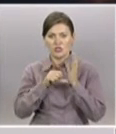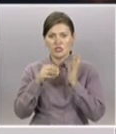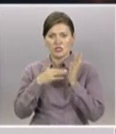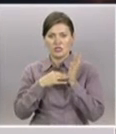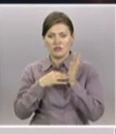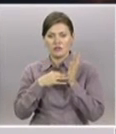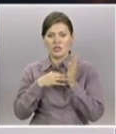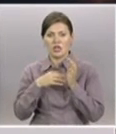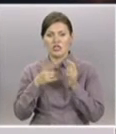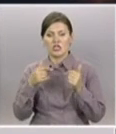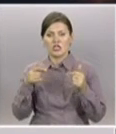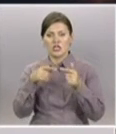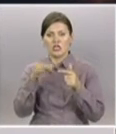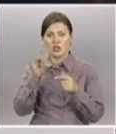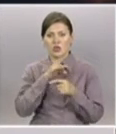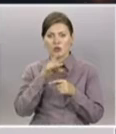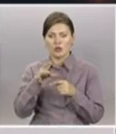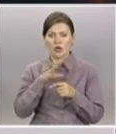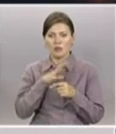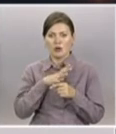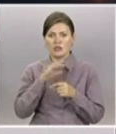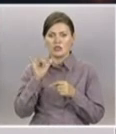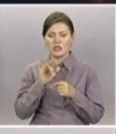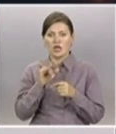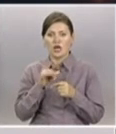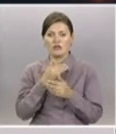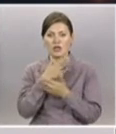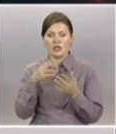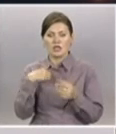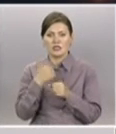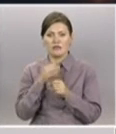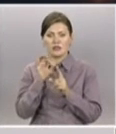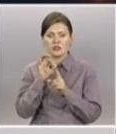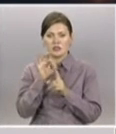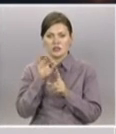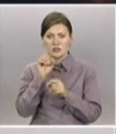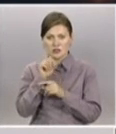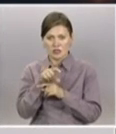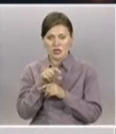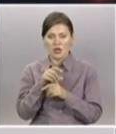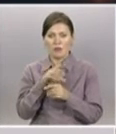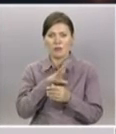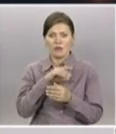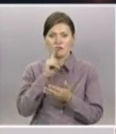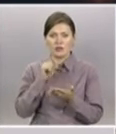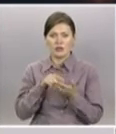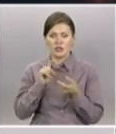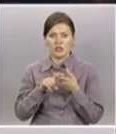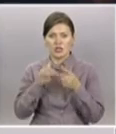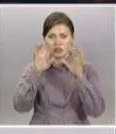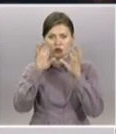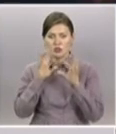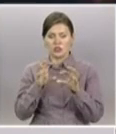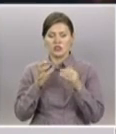169 религиозных объединений. И в этой связи наша основная задача, вот как раз такие вот были вопросы касательно